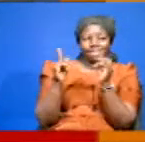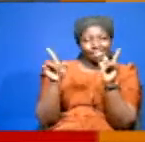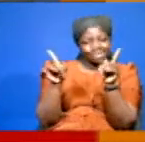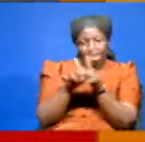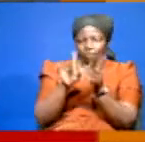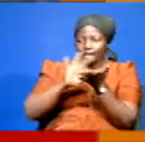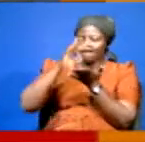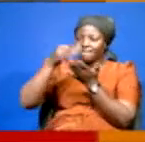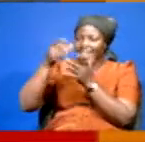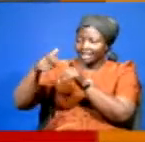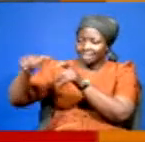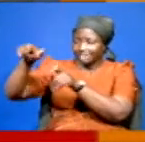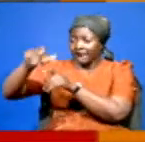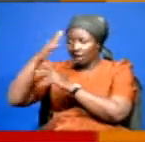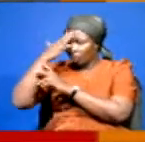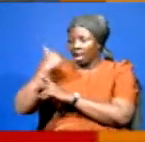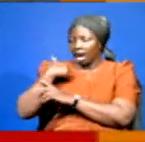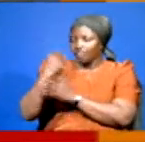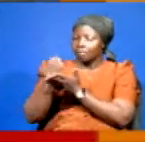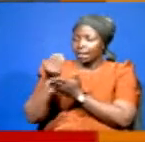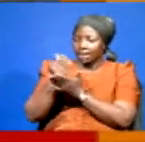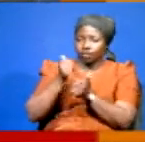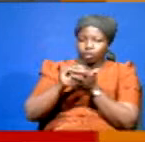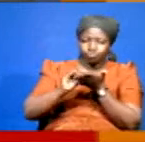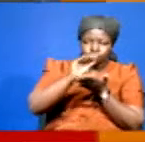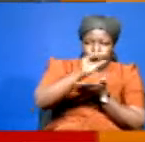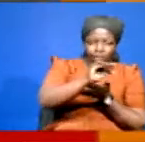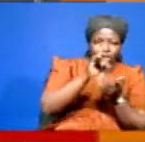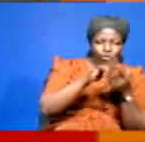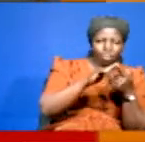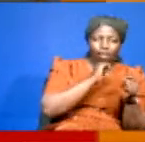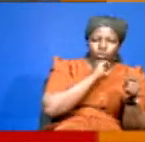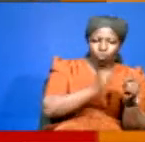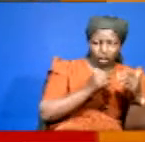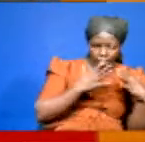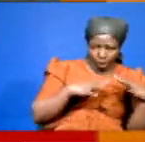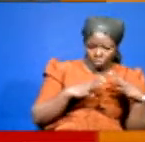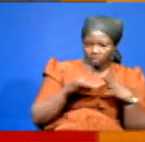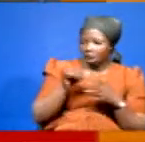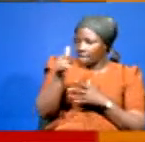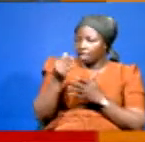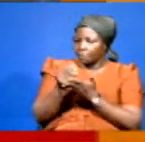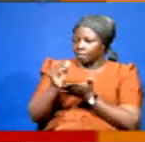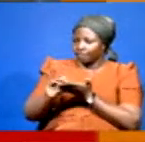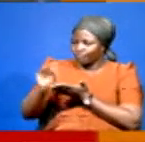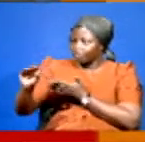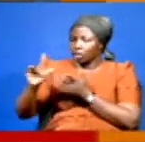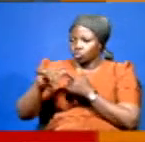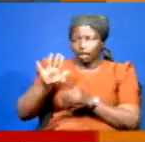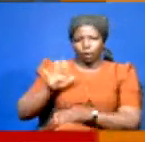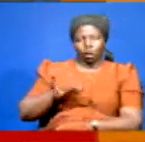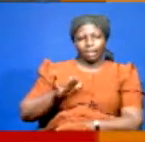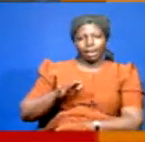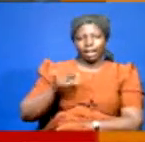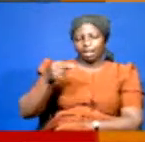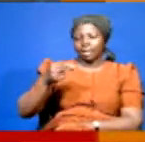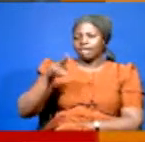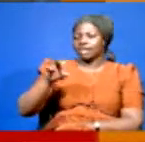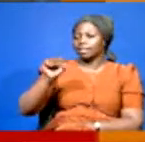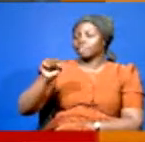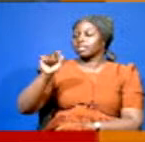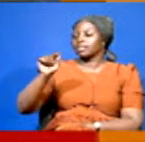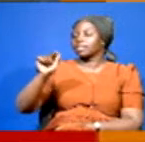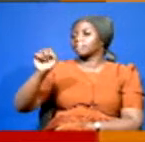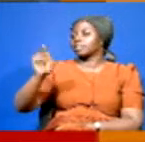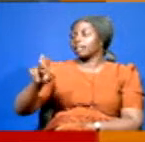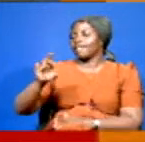tuko na pesa ambazo zinaenda kwa wazee na pesa ambazo zinaenda kwa wamama. Hustler fund haina tofauti na the other